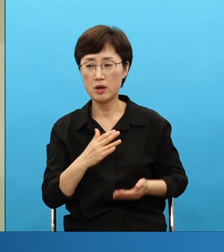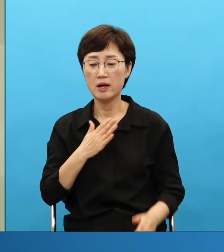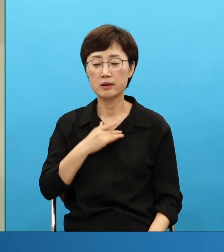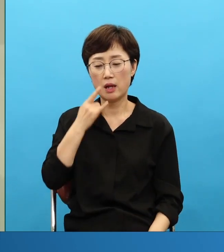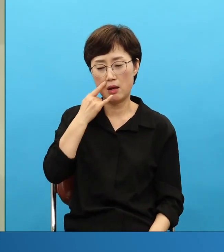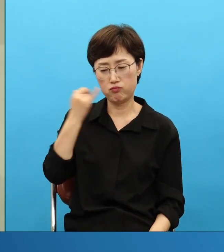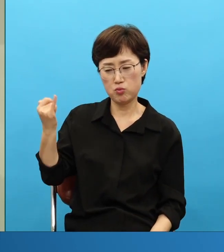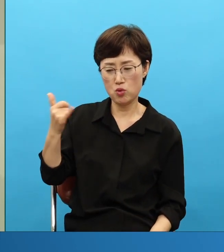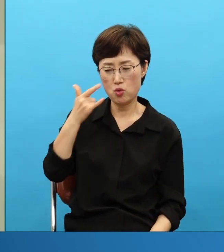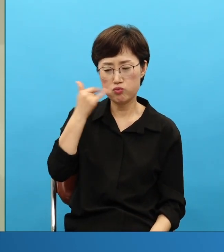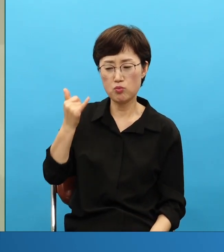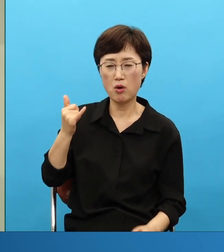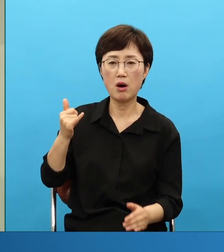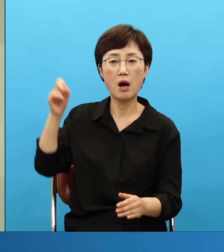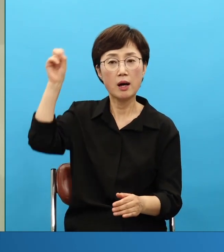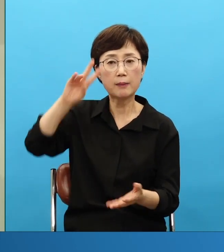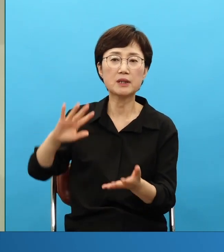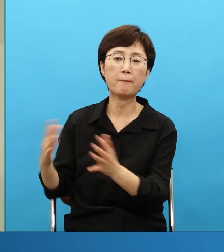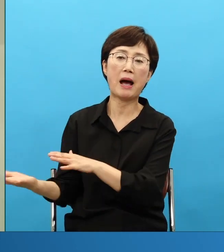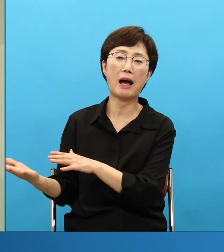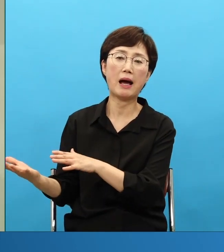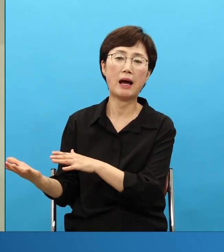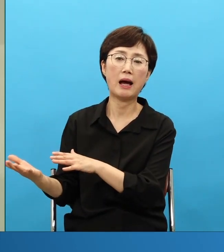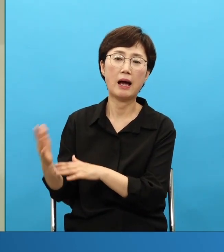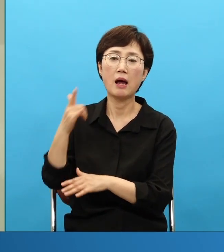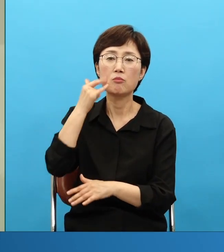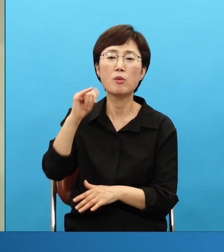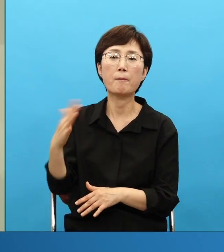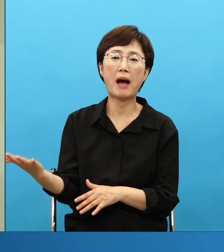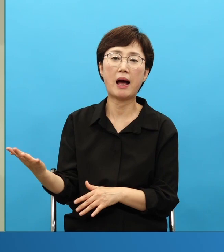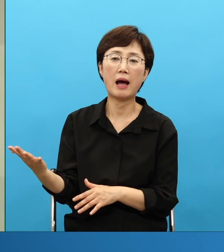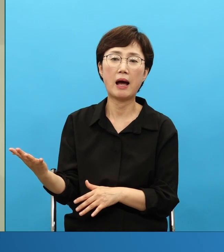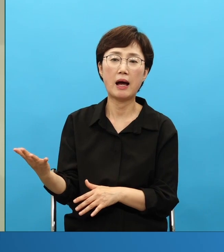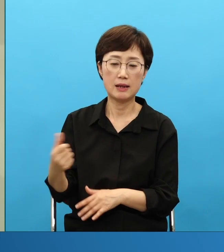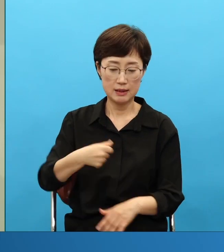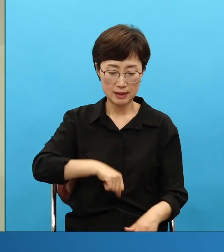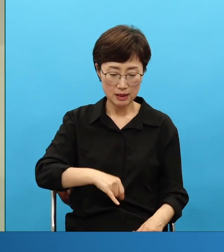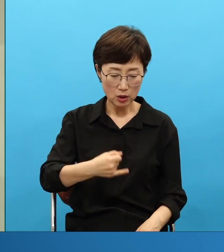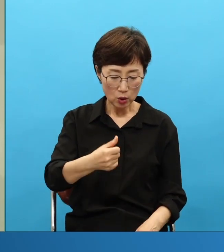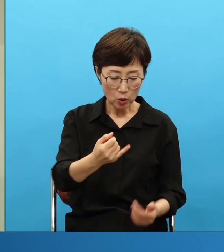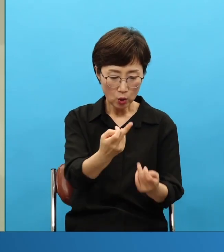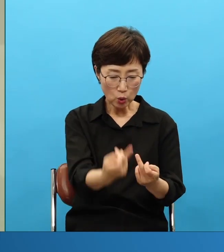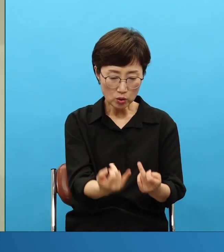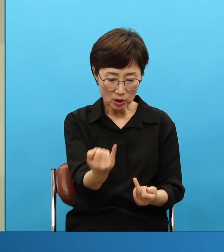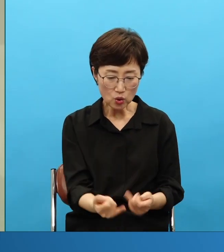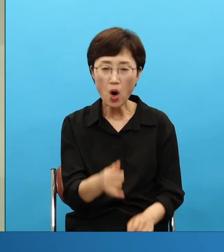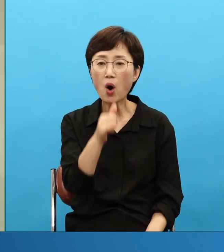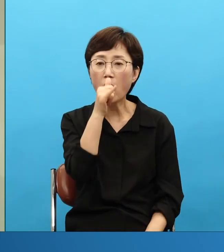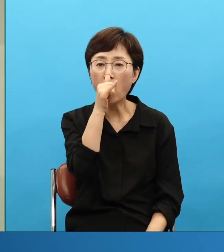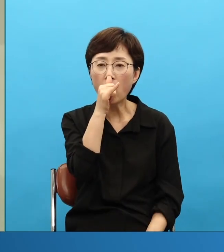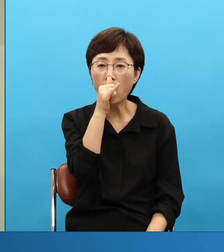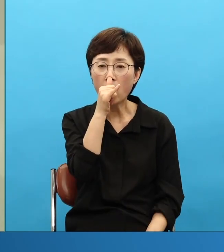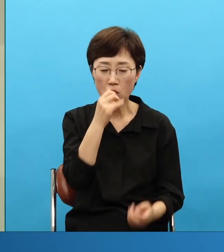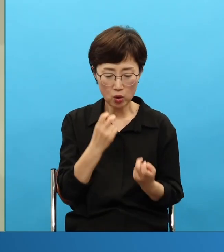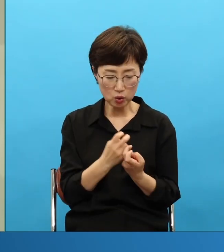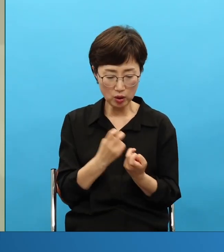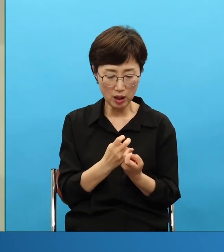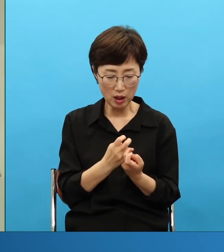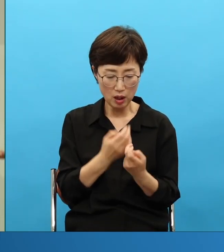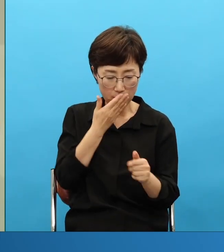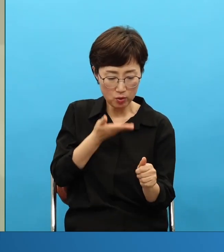동생들 키워야 되는데 돈을 벌어야 된다. And she has to raise her siblings. That's why she has to earn money. 그 교회가 성동교회인데 성동교회